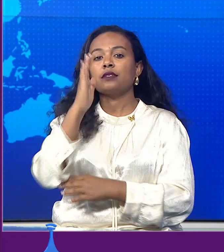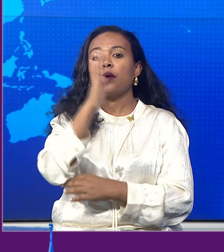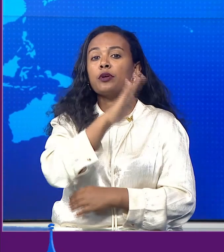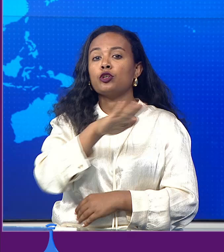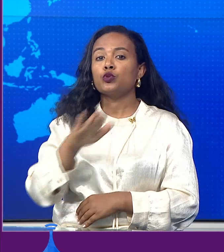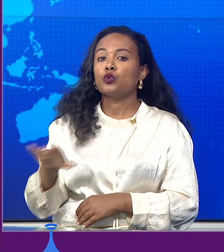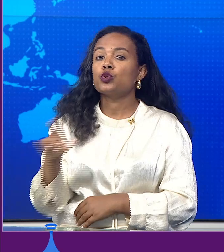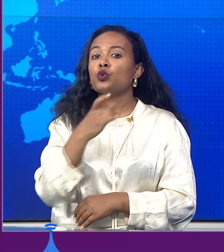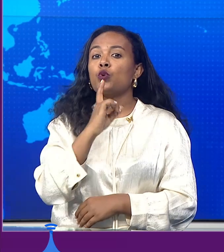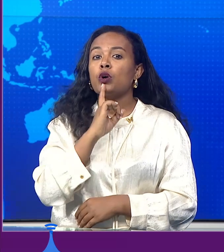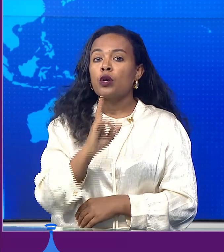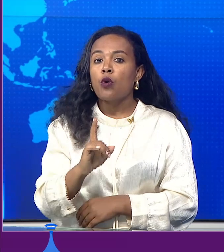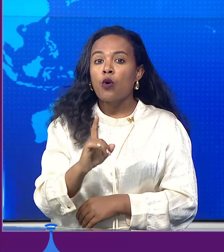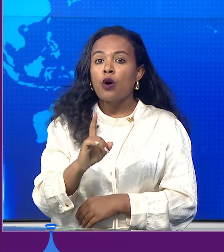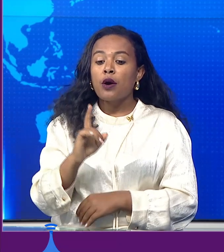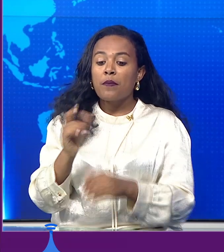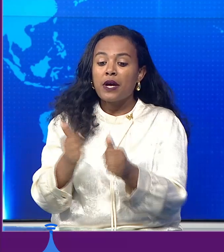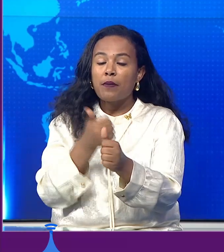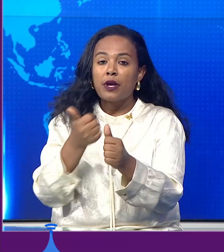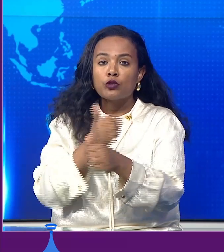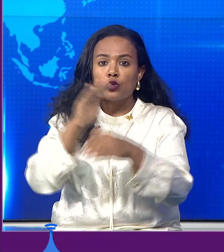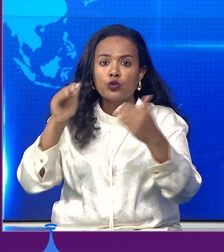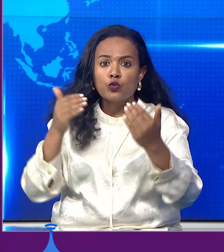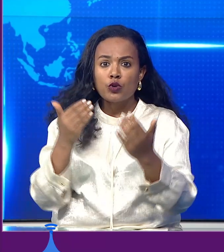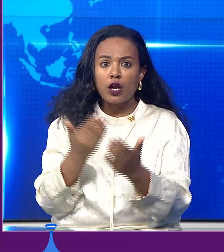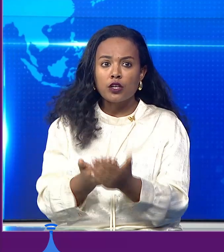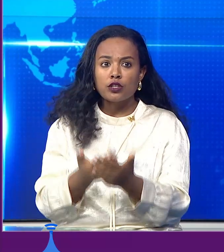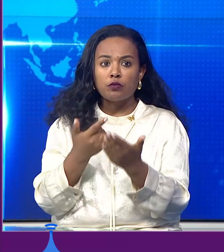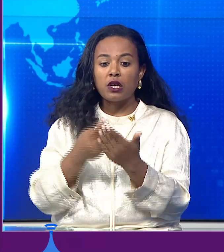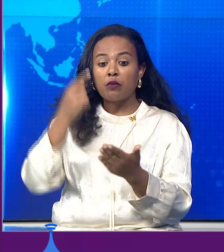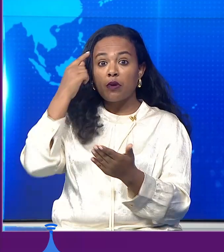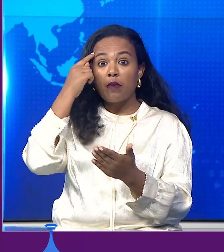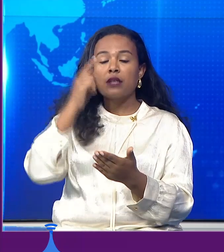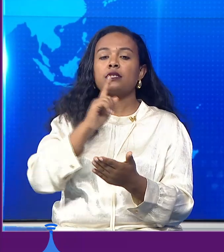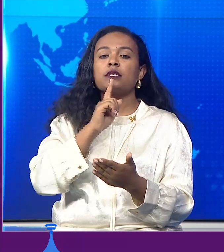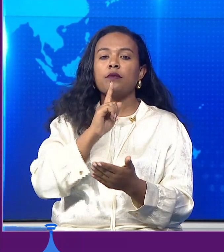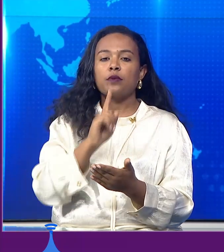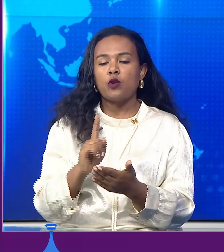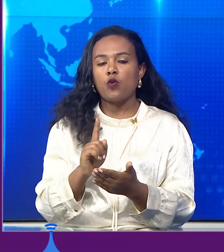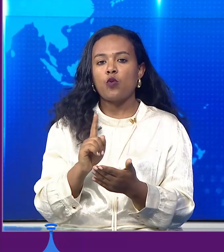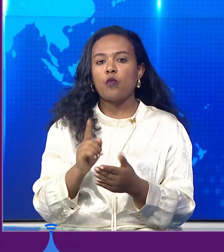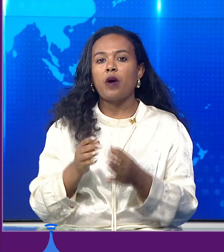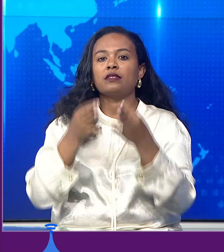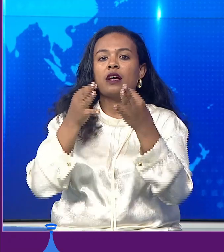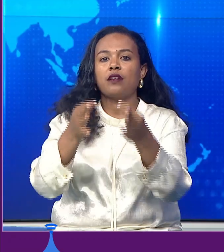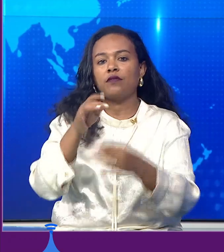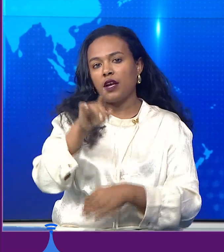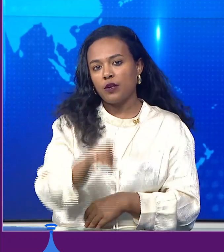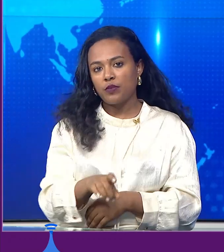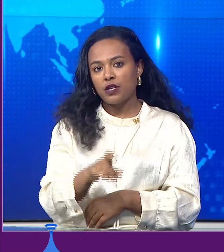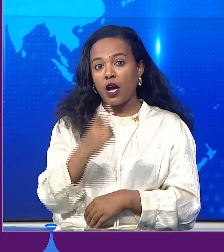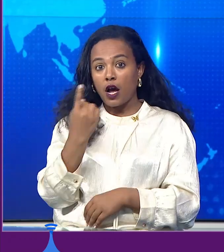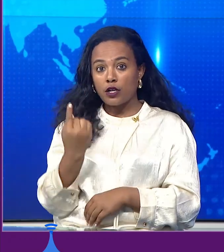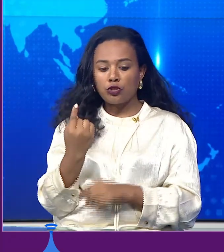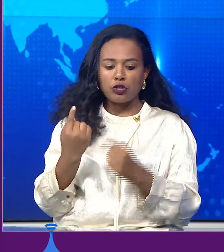ነው። ስለዚህ ምእመናኖቻችን ሁላችን ይሄን በማሰብ ነው ማሳለፍ ያለብን። አንዳችን